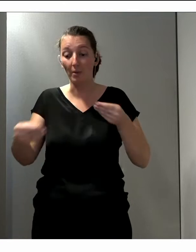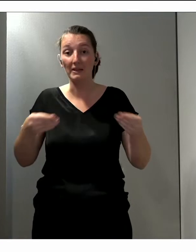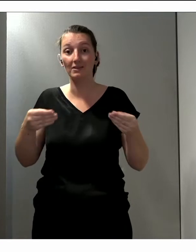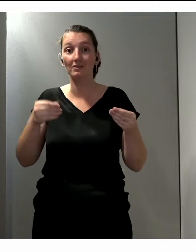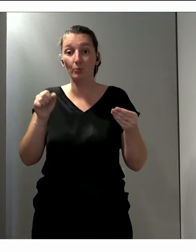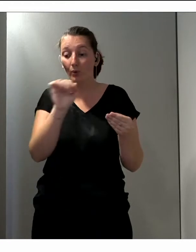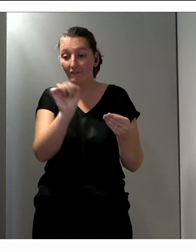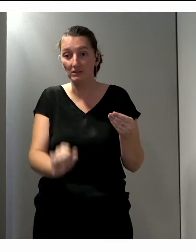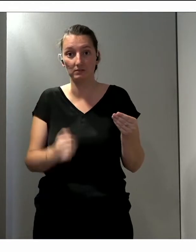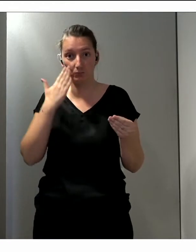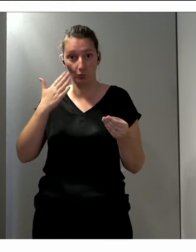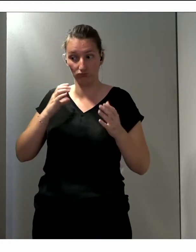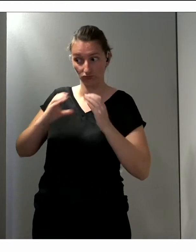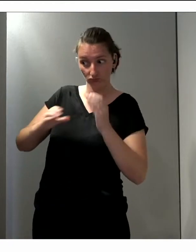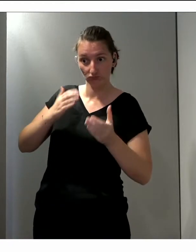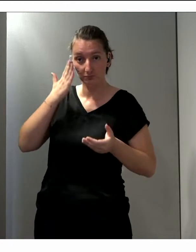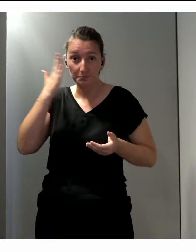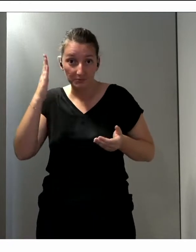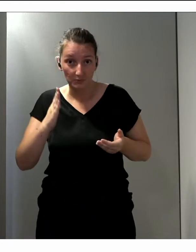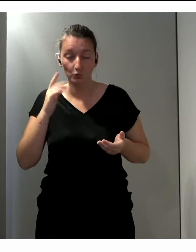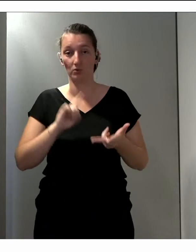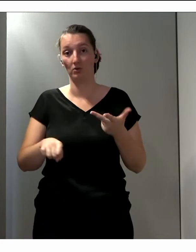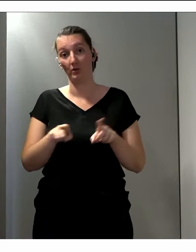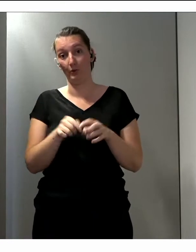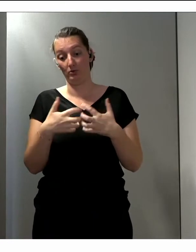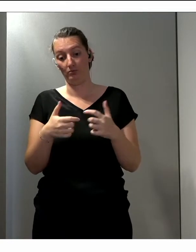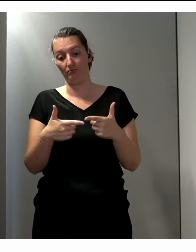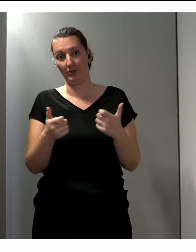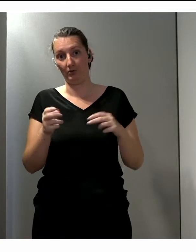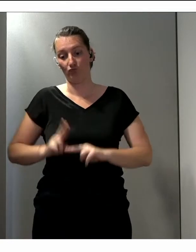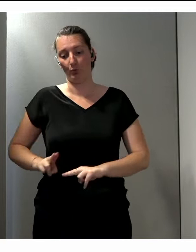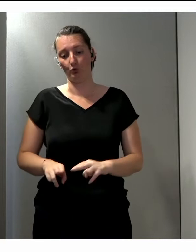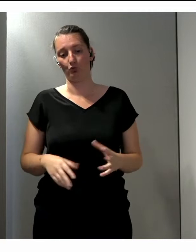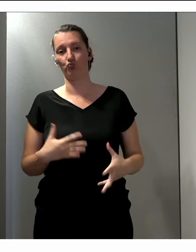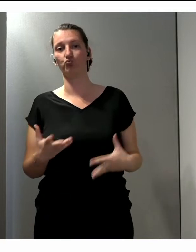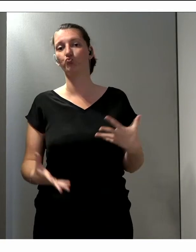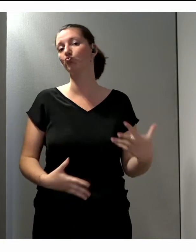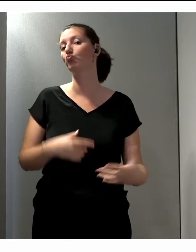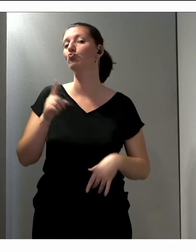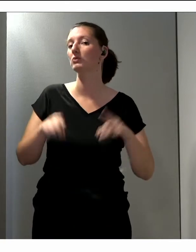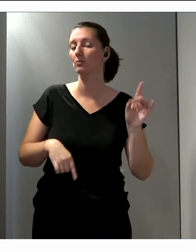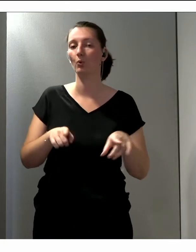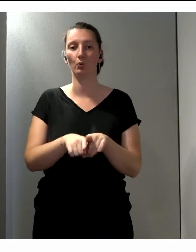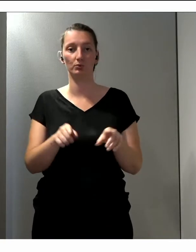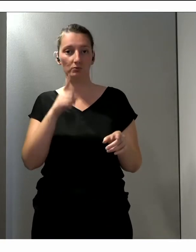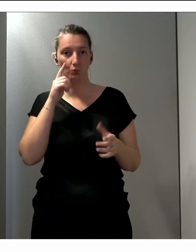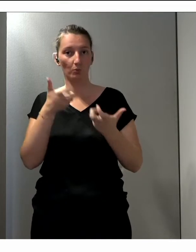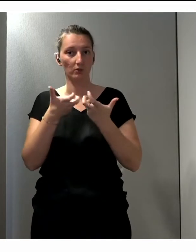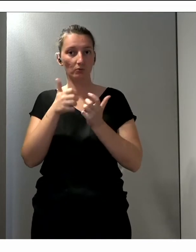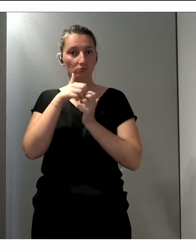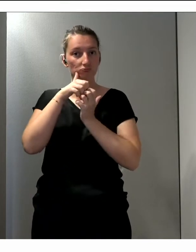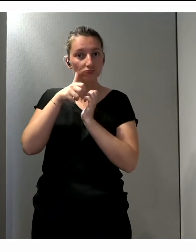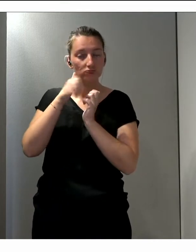La maintenance du matériel, des fois, elle est aussi un peu défaillante. Des choses comme la colle dentaire aussi pour les